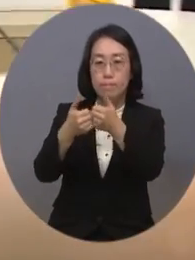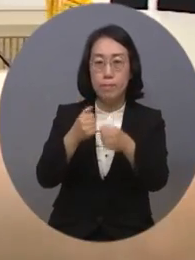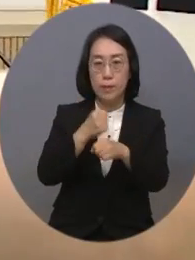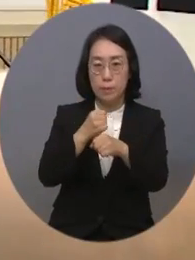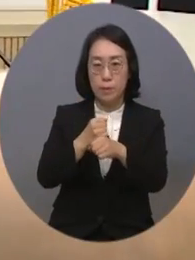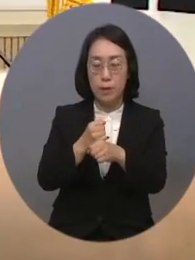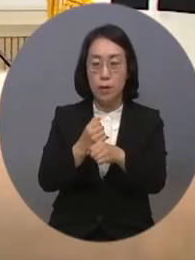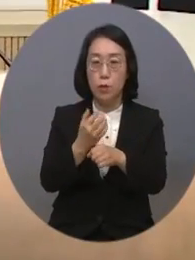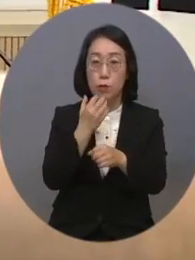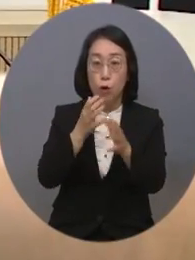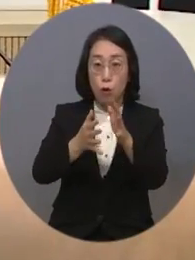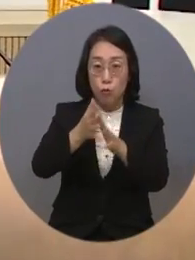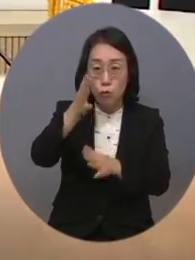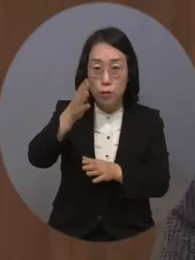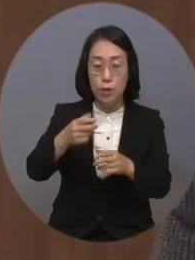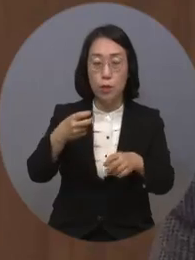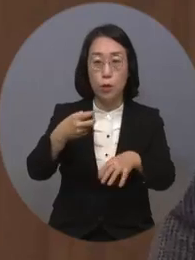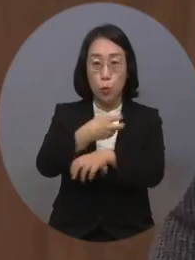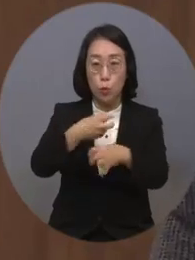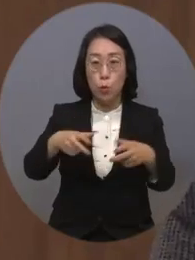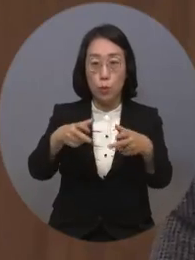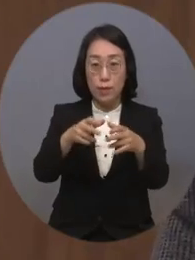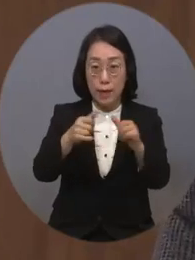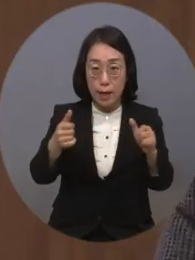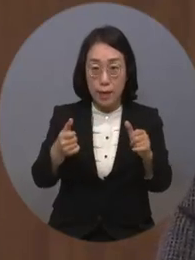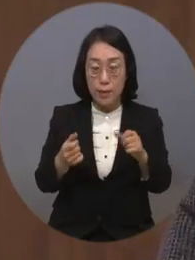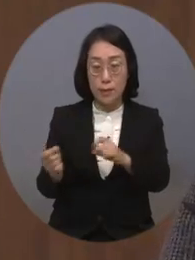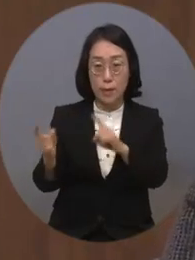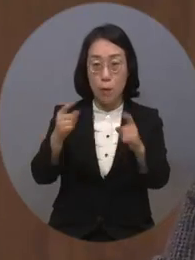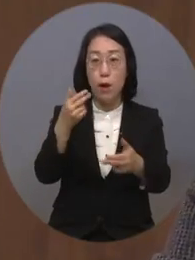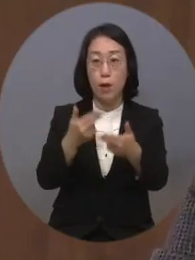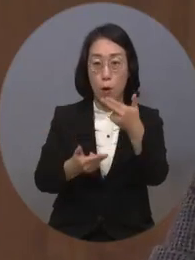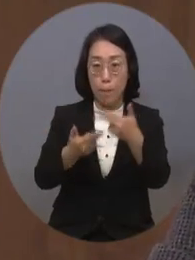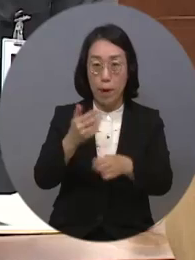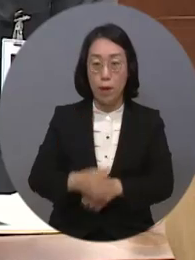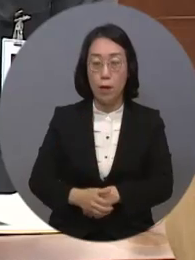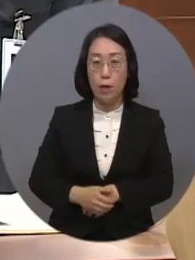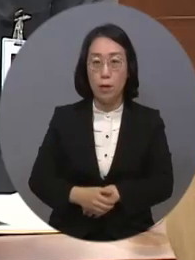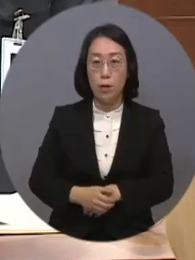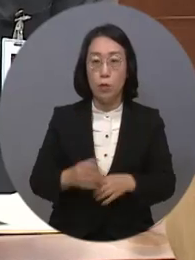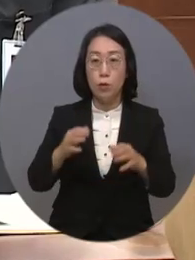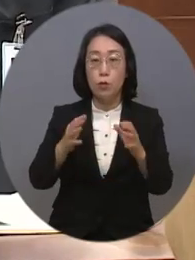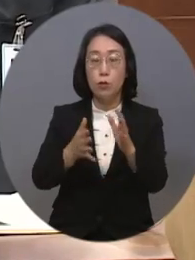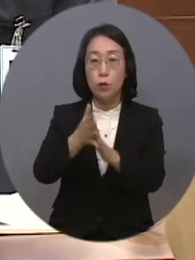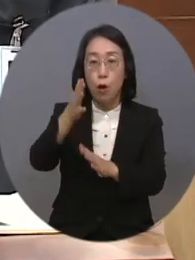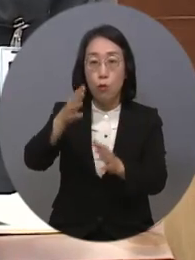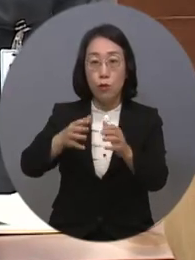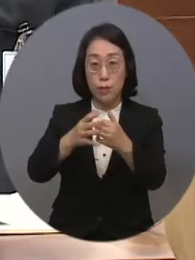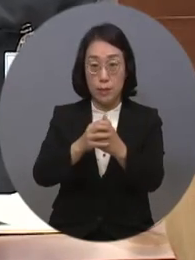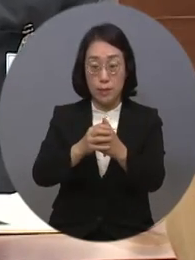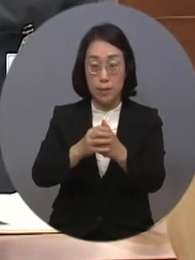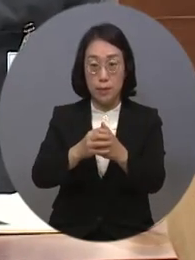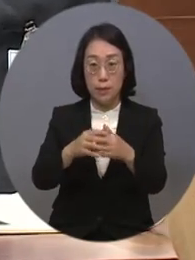서울시 교통장애인 자활협회는 지난 11월 22일 서울시의회 제2대 회의실에서